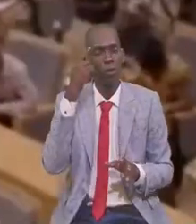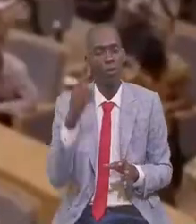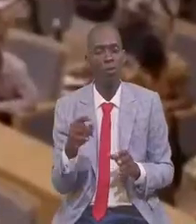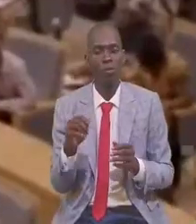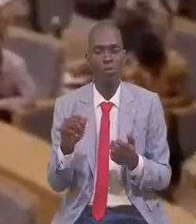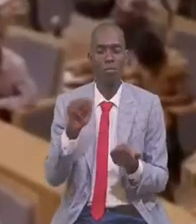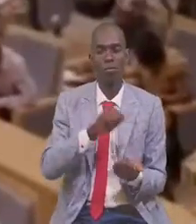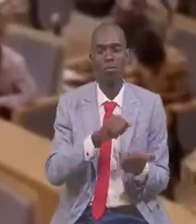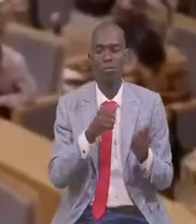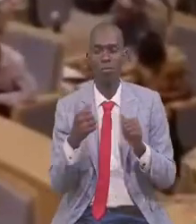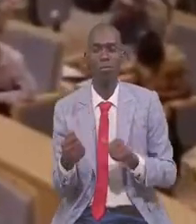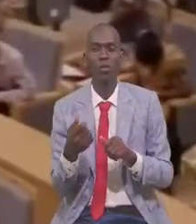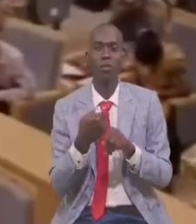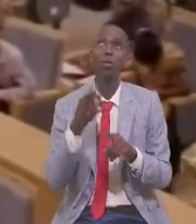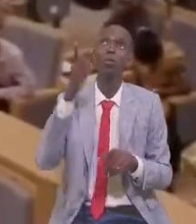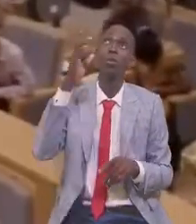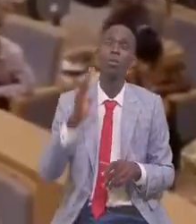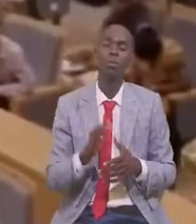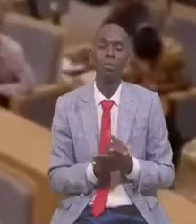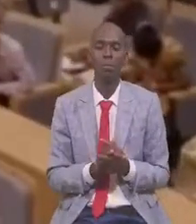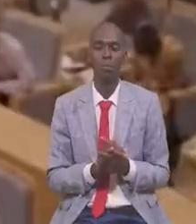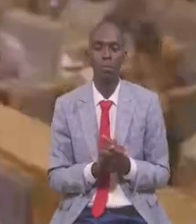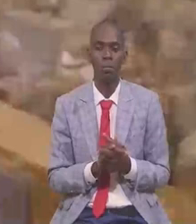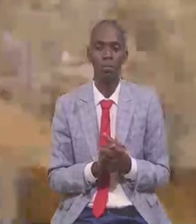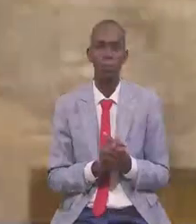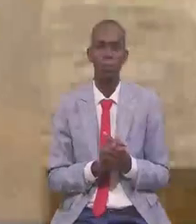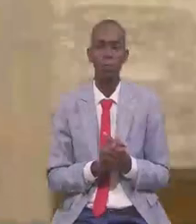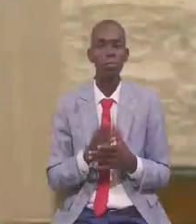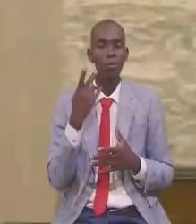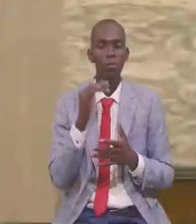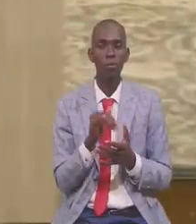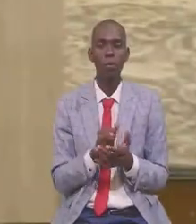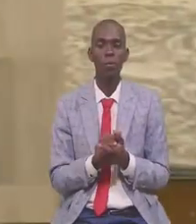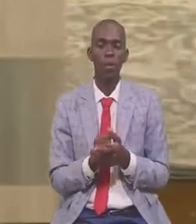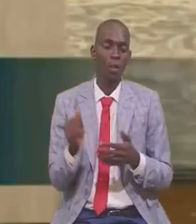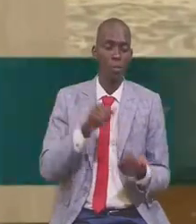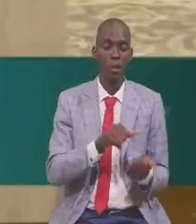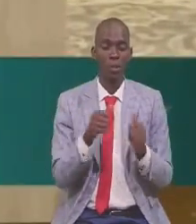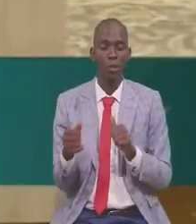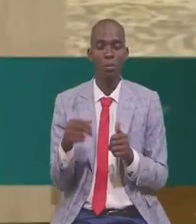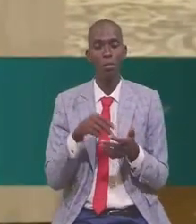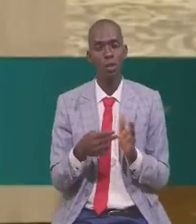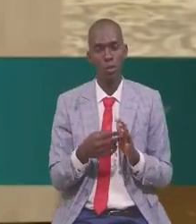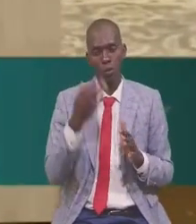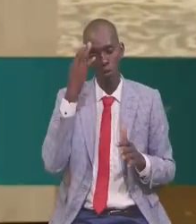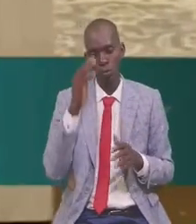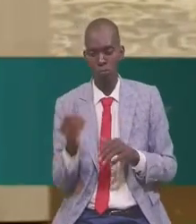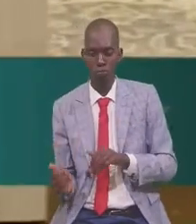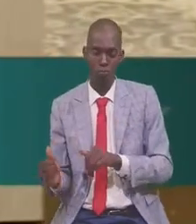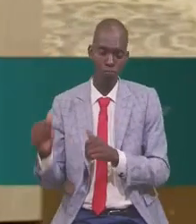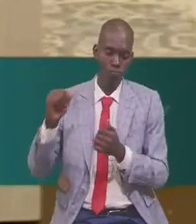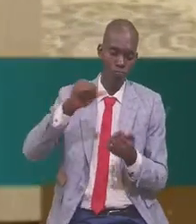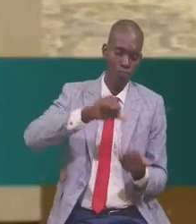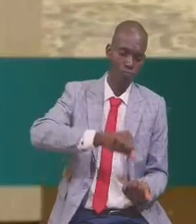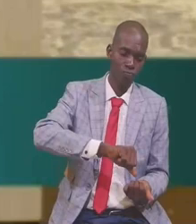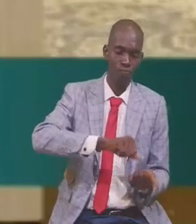nous parlons du baptême, cela veut dire une immersion. Une immersion. Il arrive souvent, il